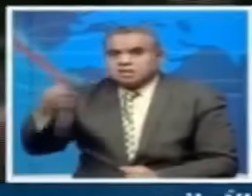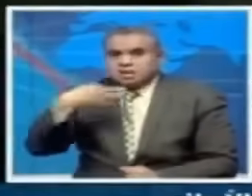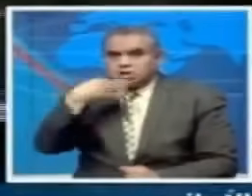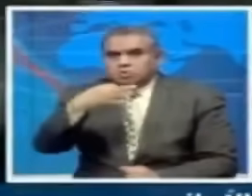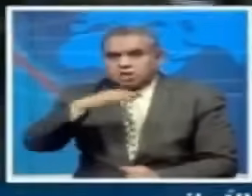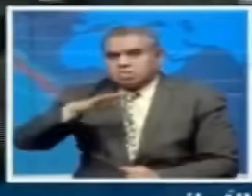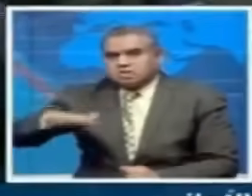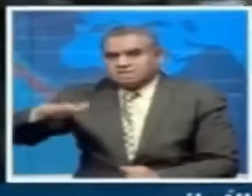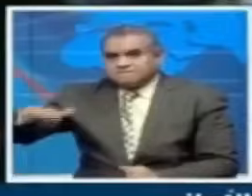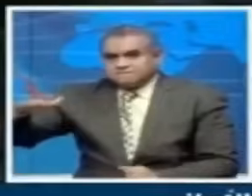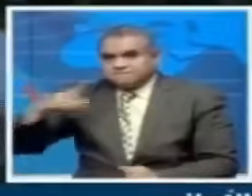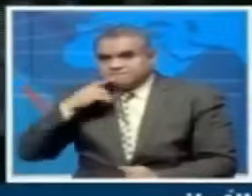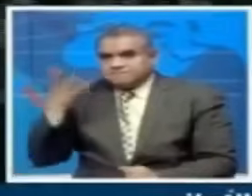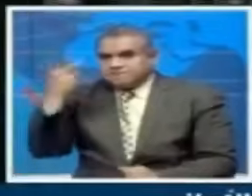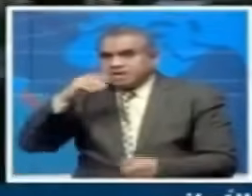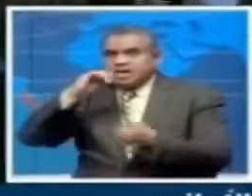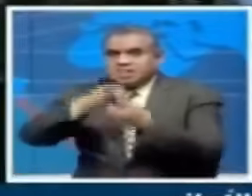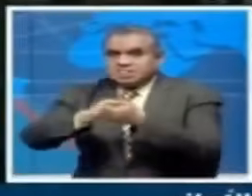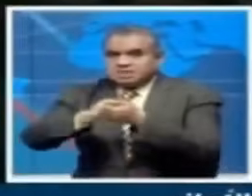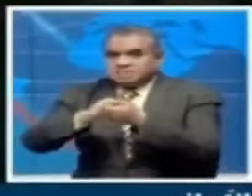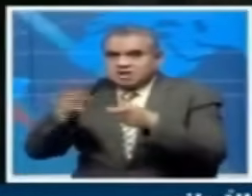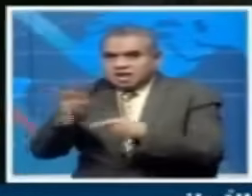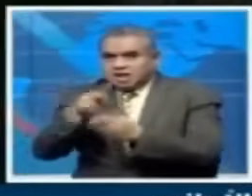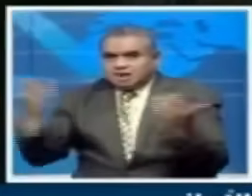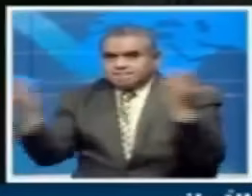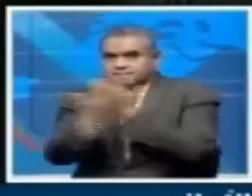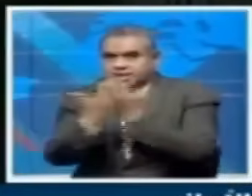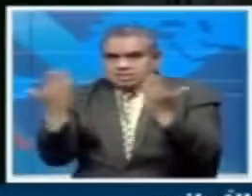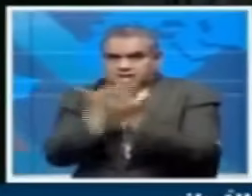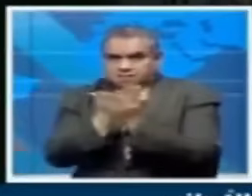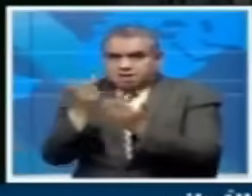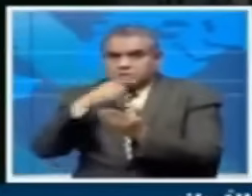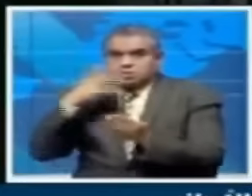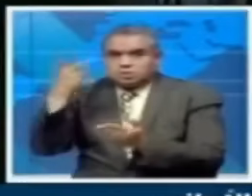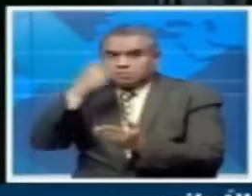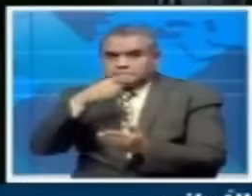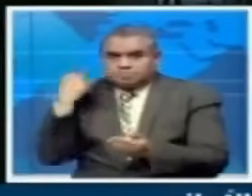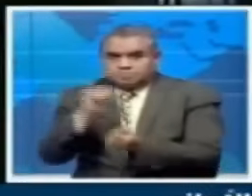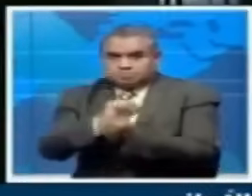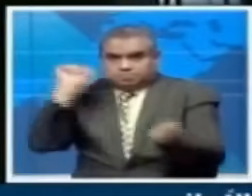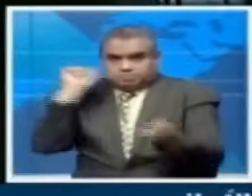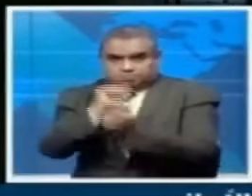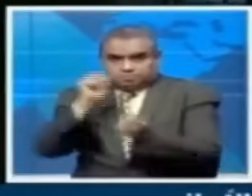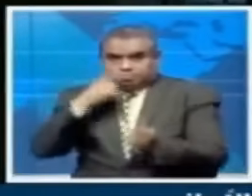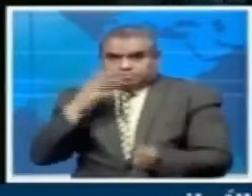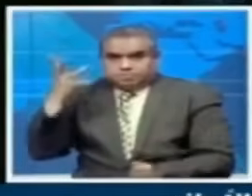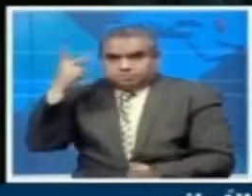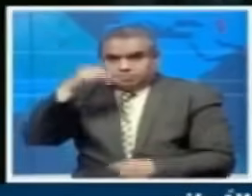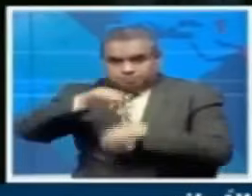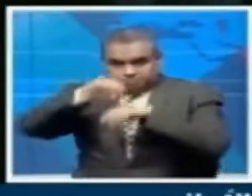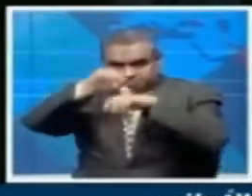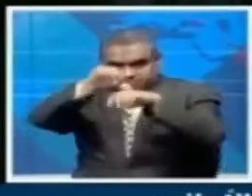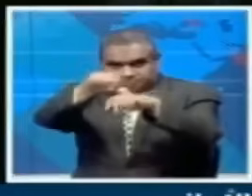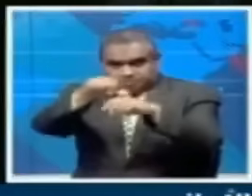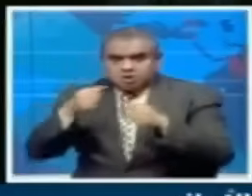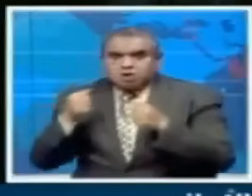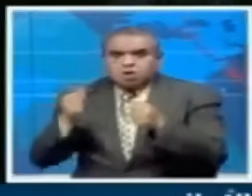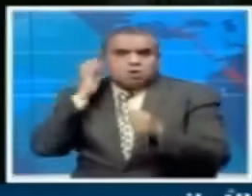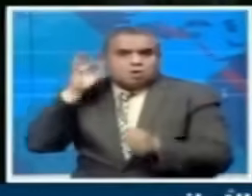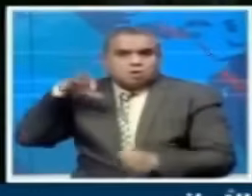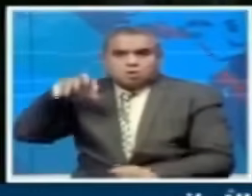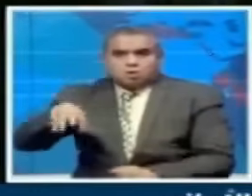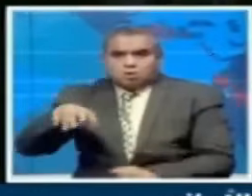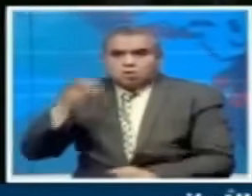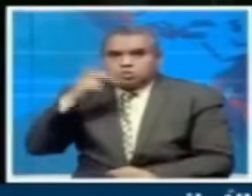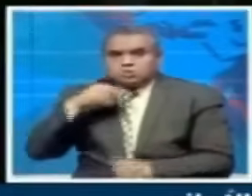و33 طفلا بموجب اتفاق التبادل. وأكدت الوكالة أن الأسرى المفرج عنهم وصلوا القدس. ومن جانبها أعربت